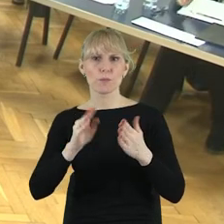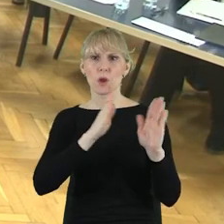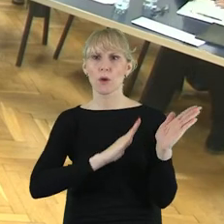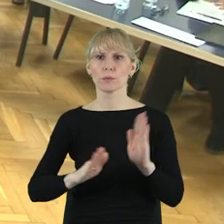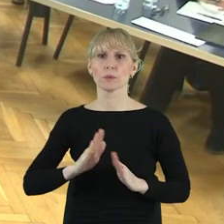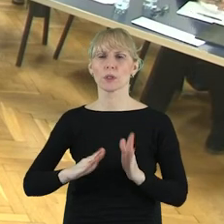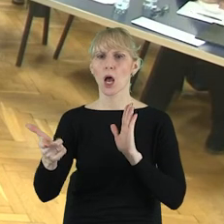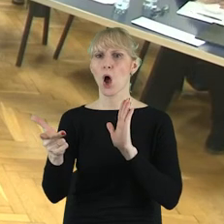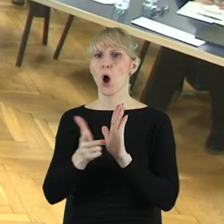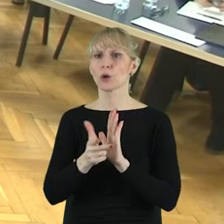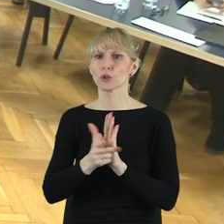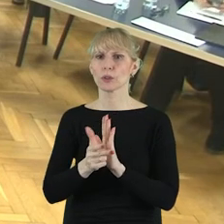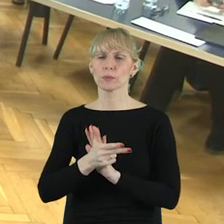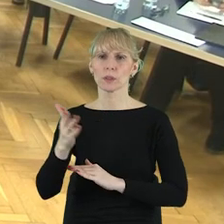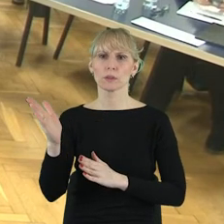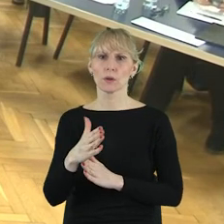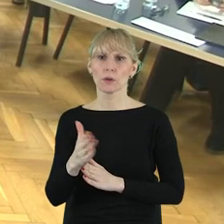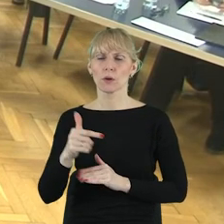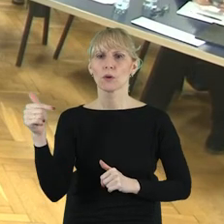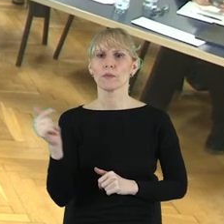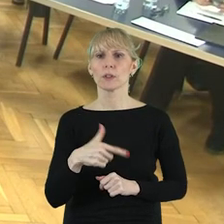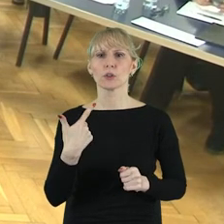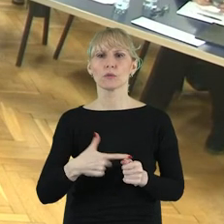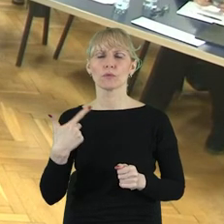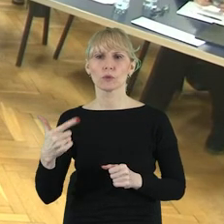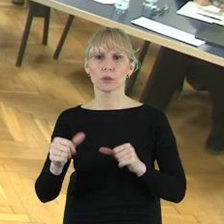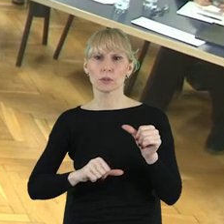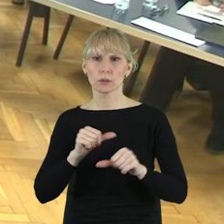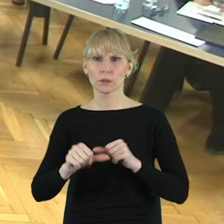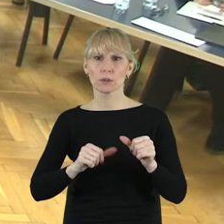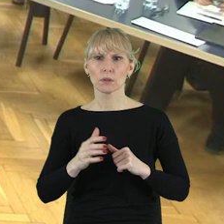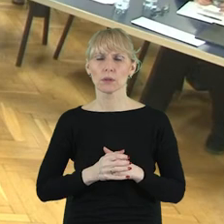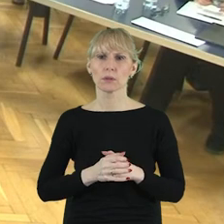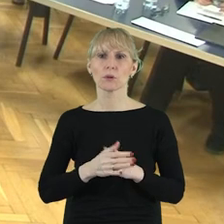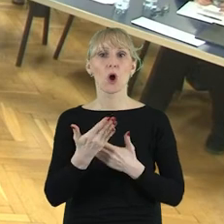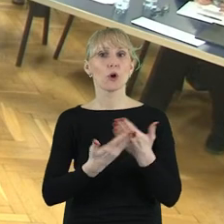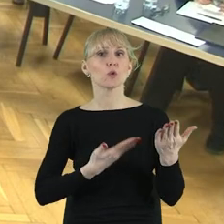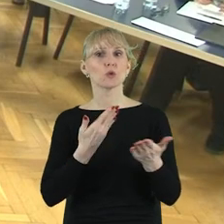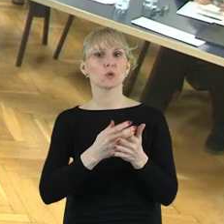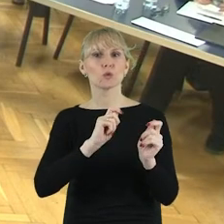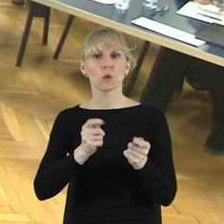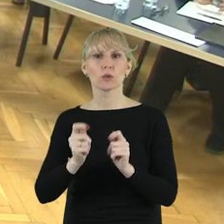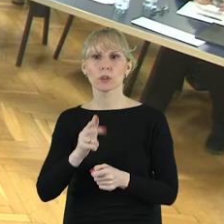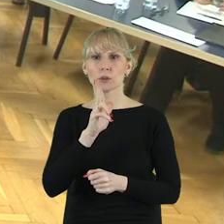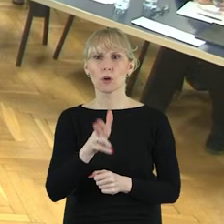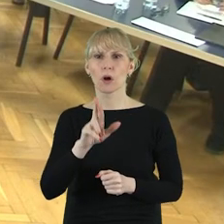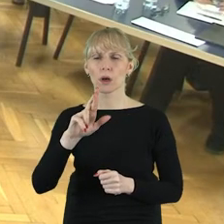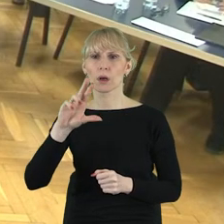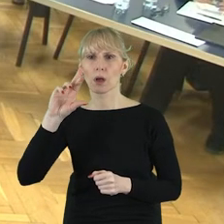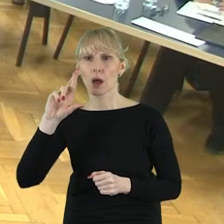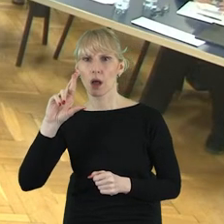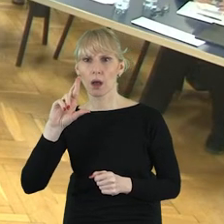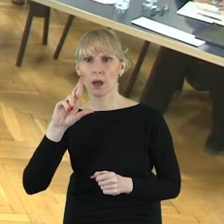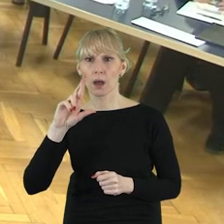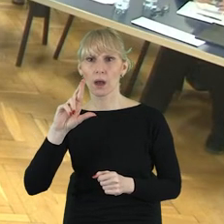przygotowanym 18 marca 2022 roku i złożonym do KRS 21 marca tego